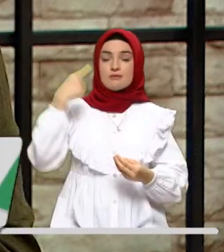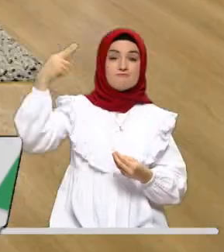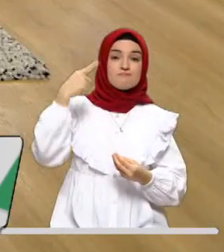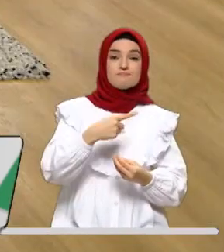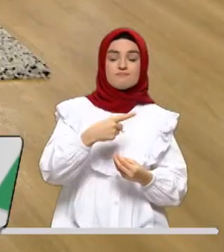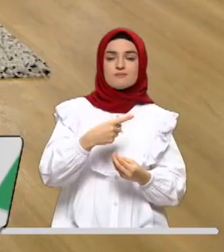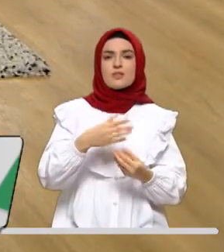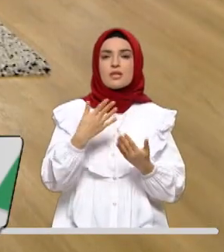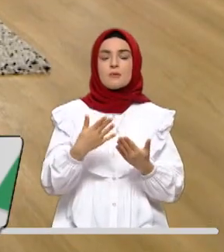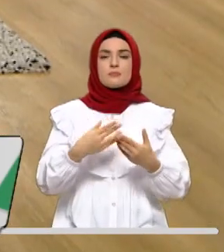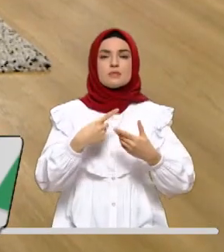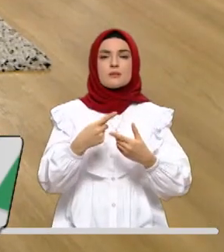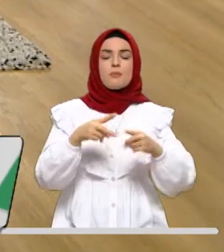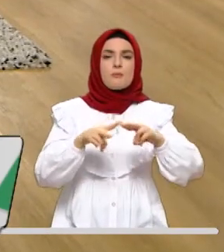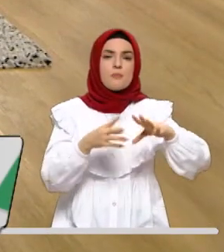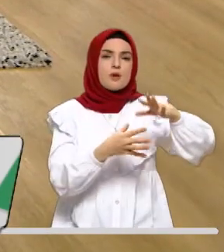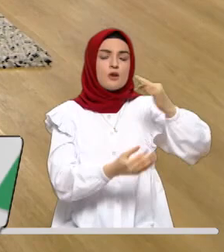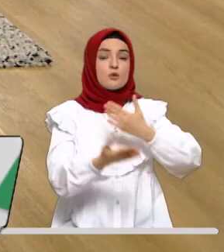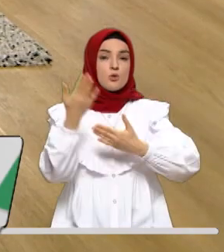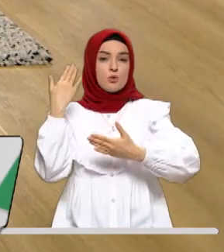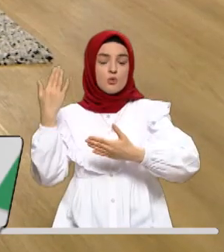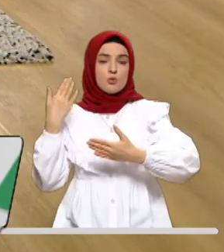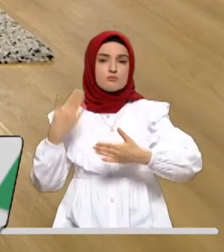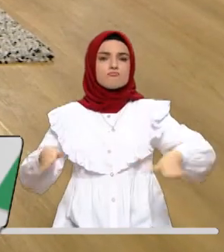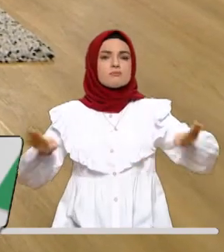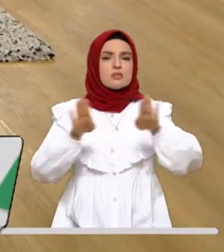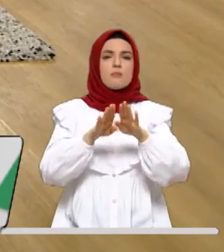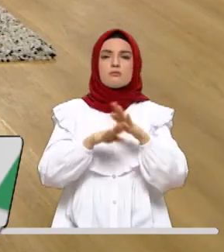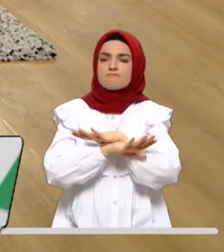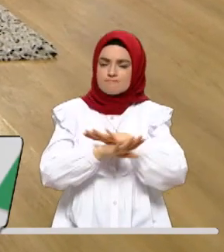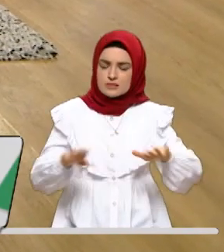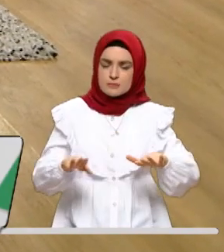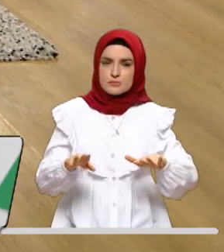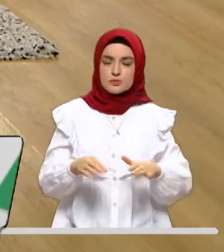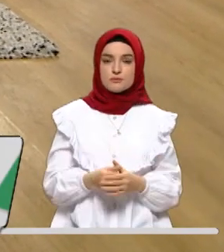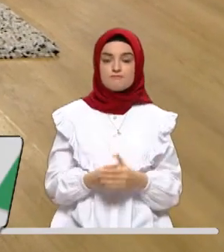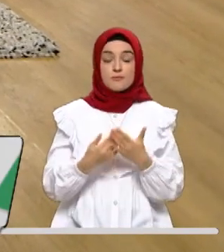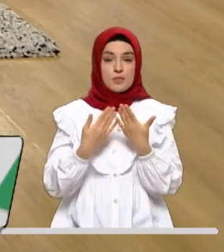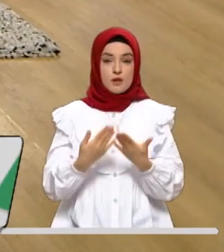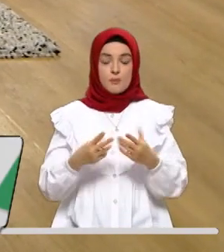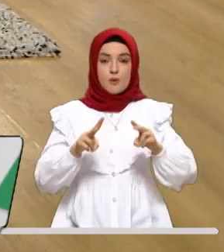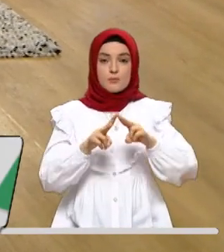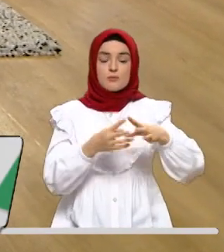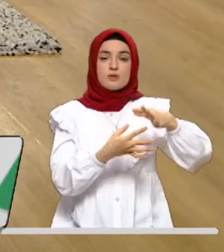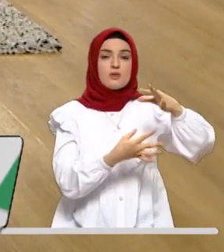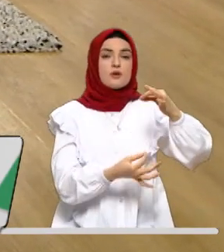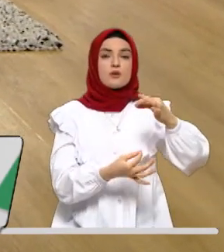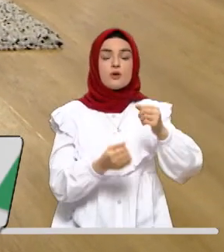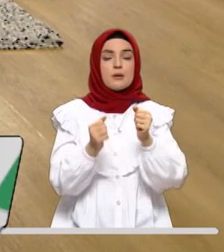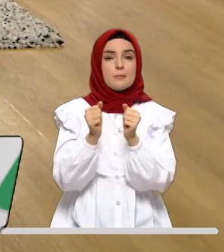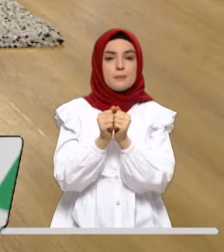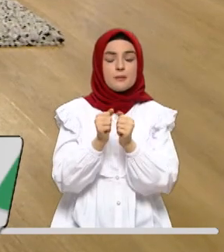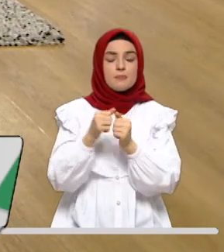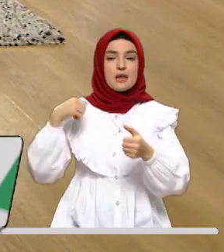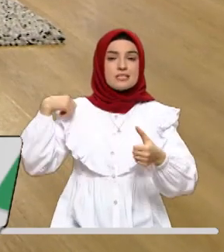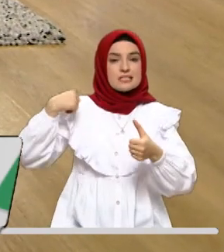devri. Mehmet Akif'ten evvel Türkiye'de kapanmıştı destan devri, destan şiirleri. Ama Mehmet Akif Ersoy'la